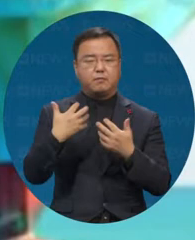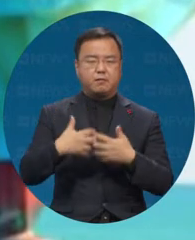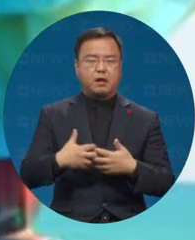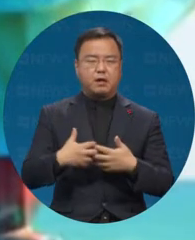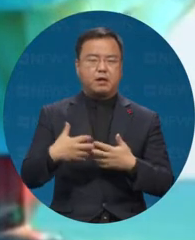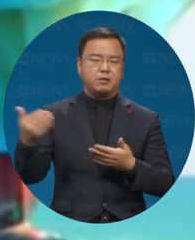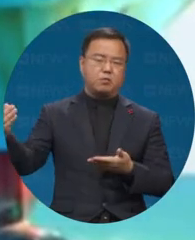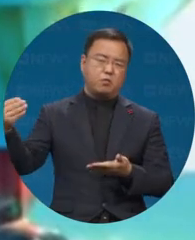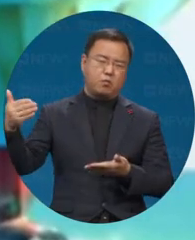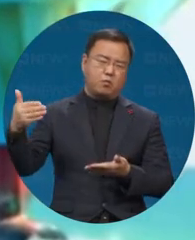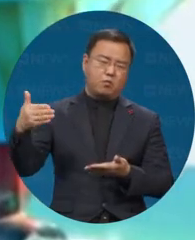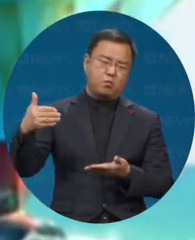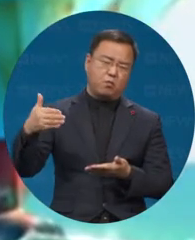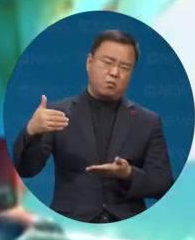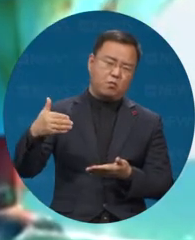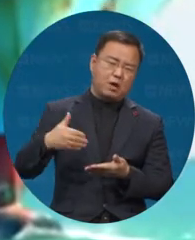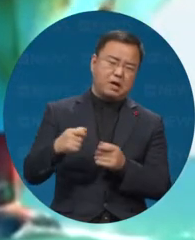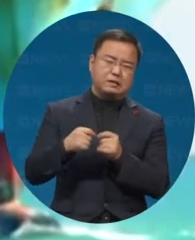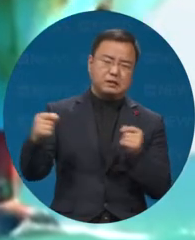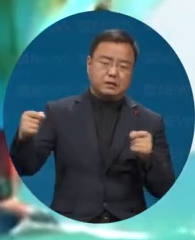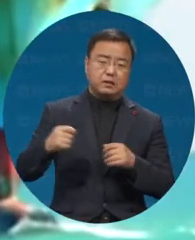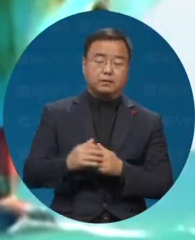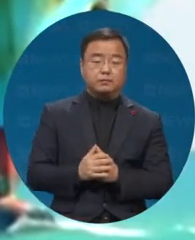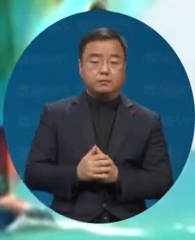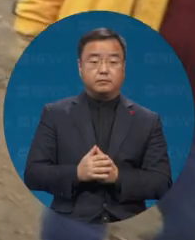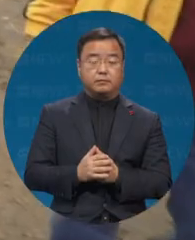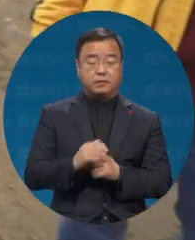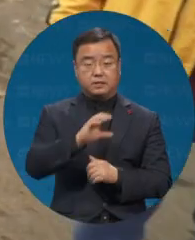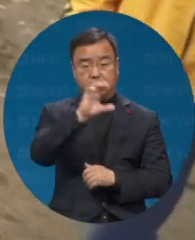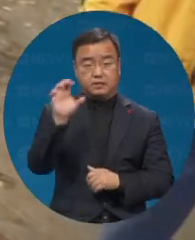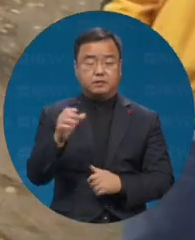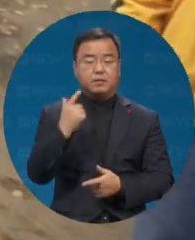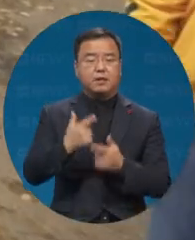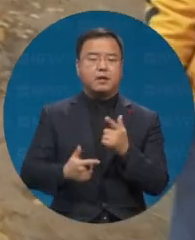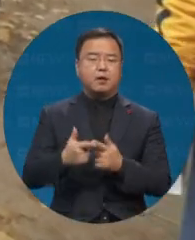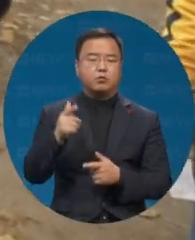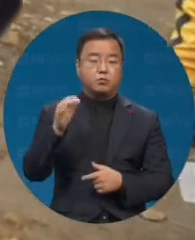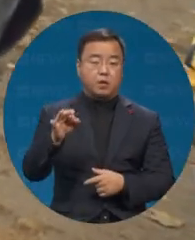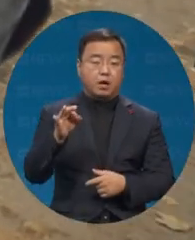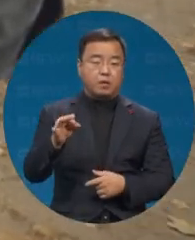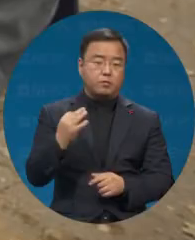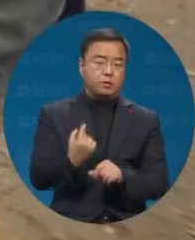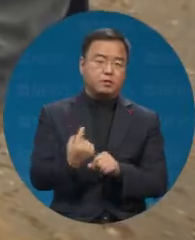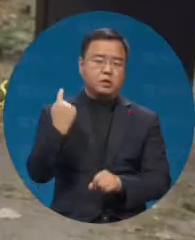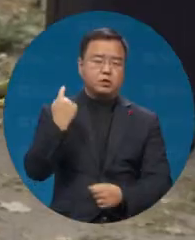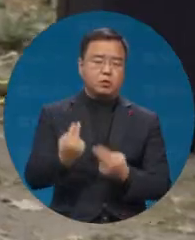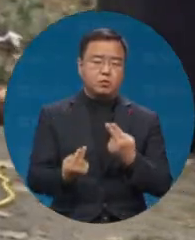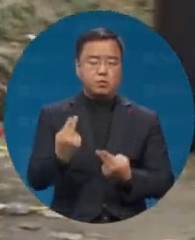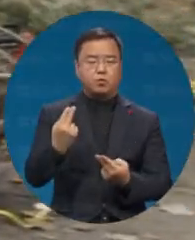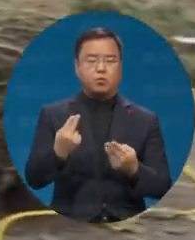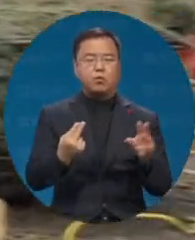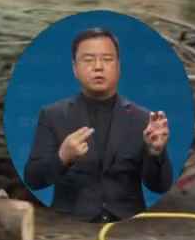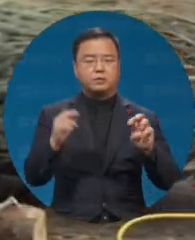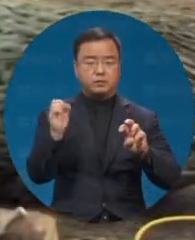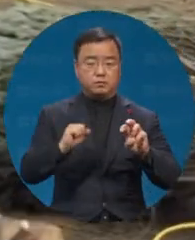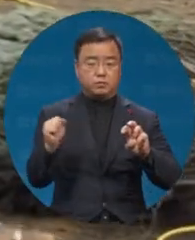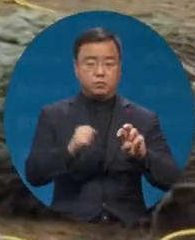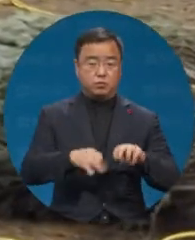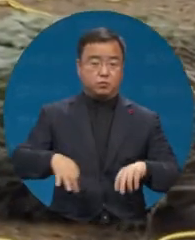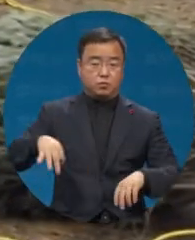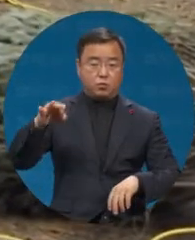길어지고 있습니다. 이에 크리스마스 트리 가격이 전년보다 30%까지 오를 전망입니다.